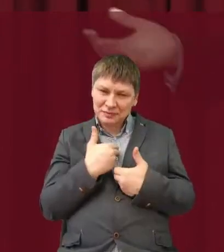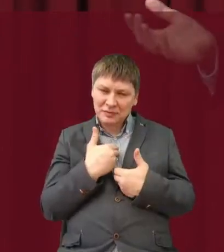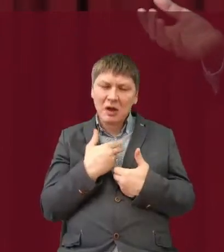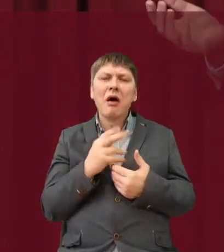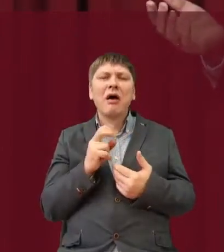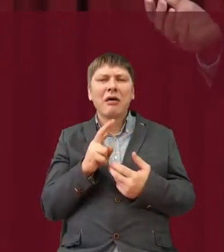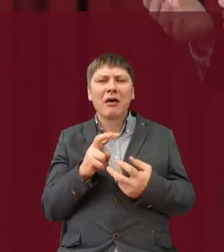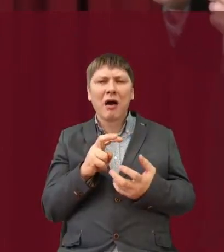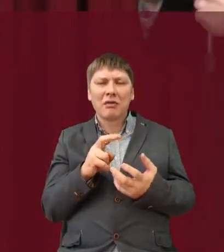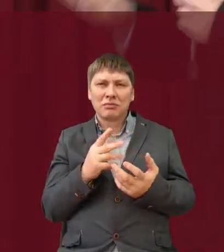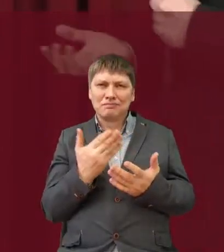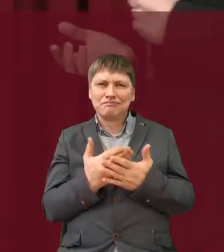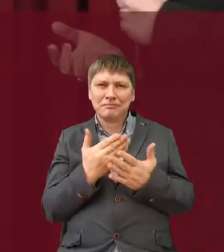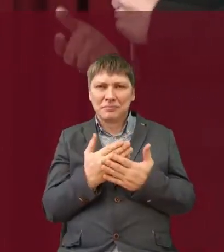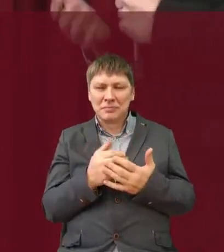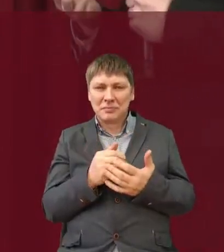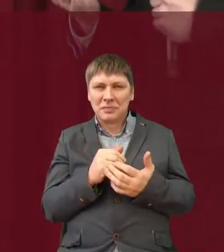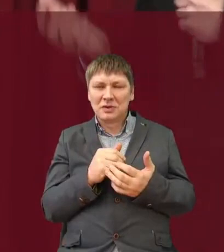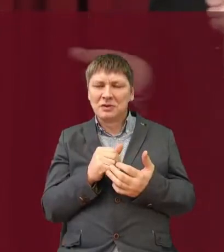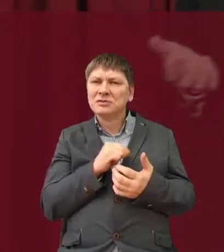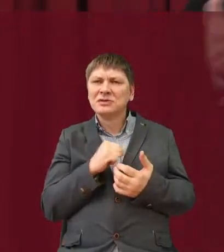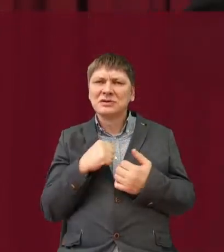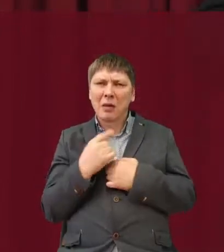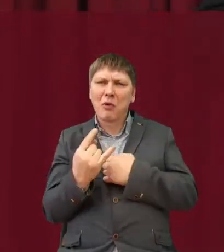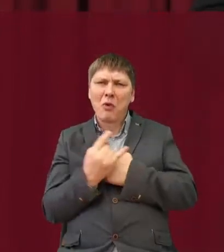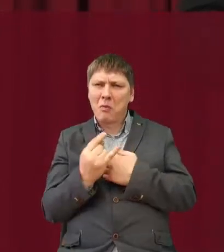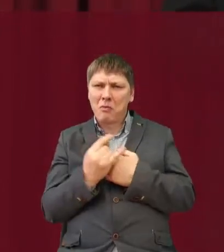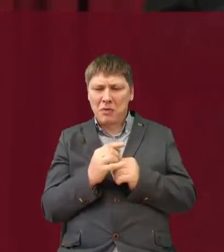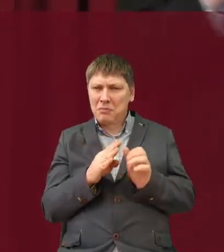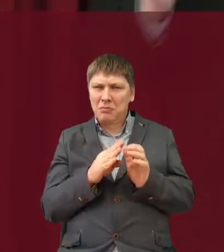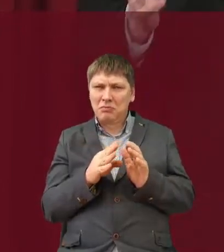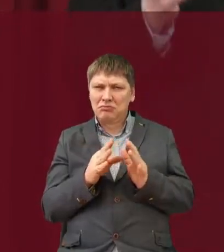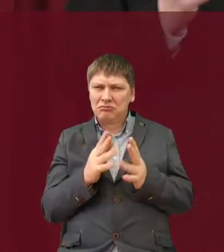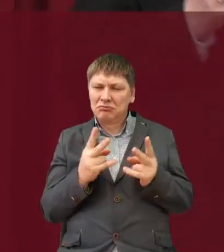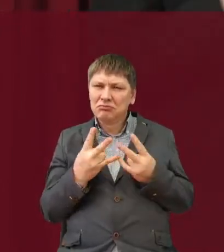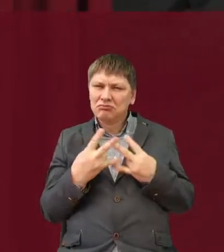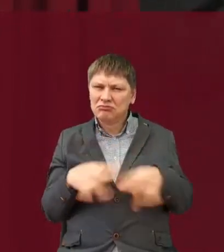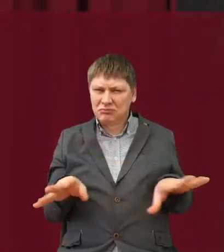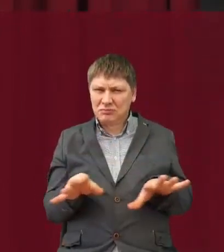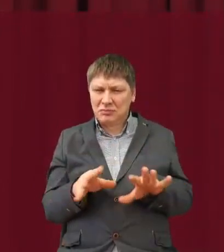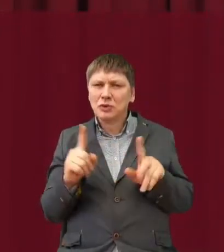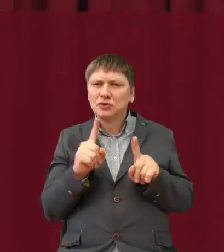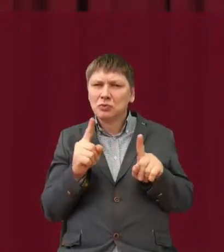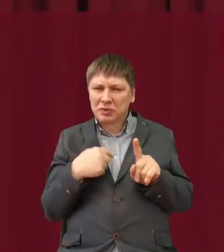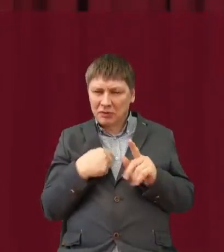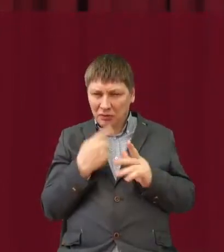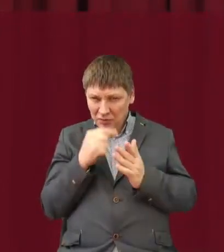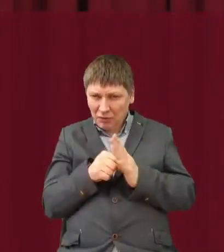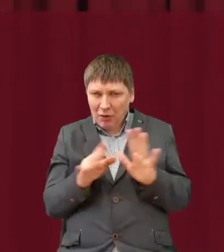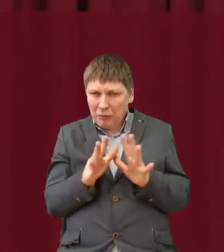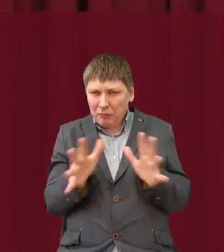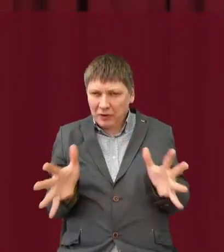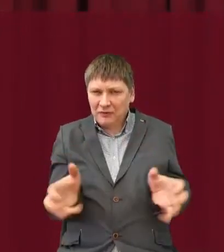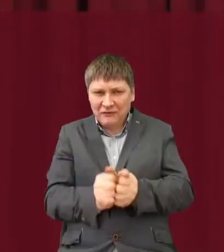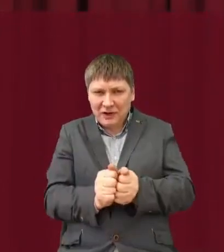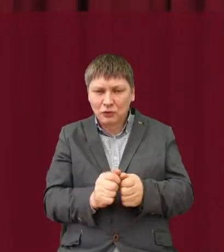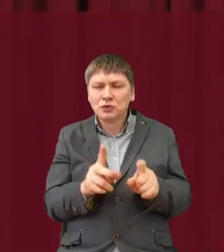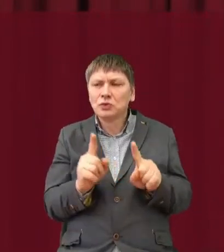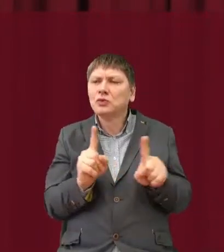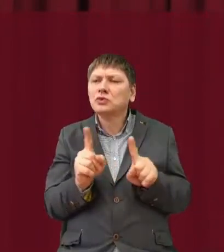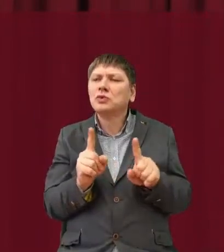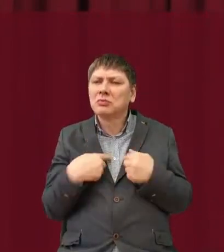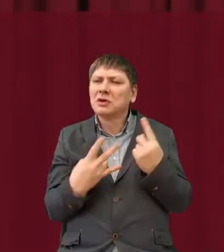избежать вот этого состояния самообмана как не попасть вот в эту ловушку мышления и не принять